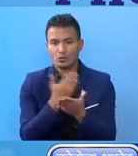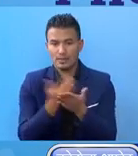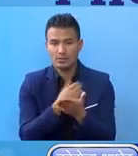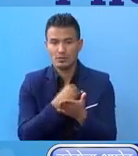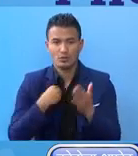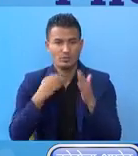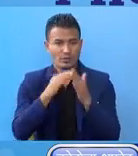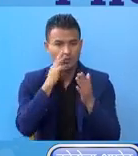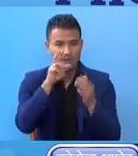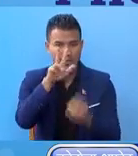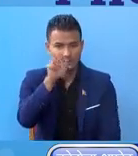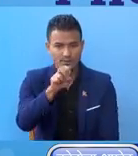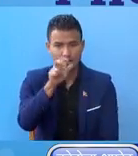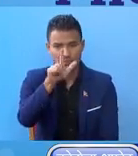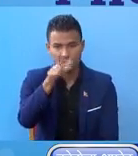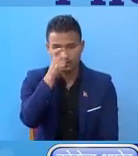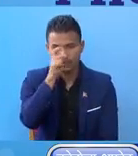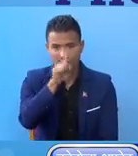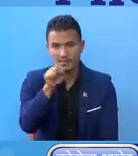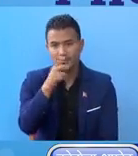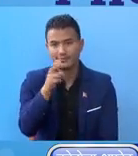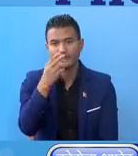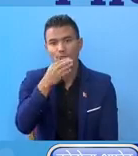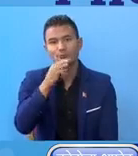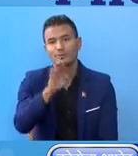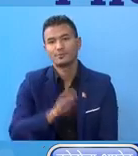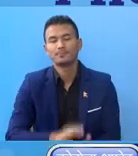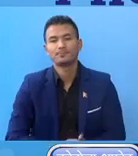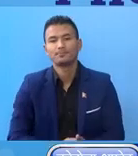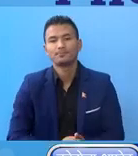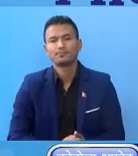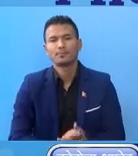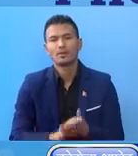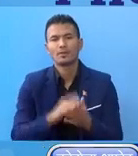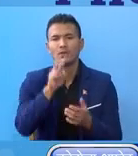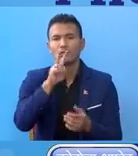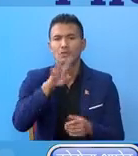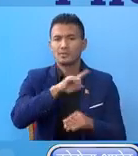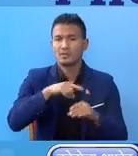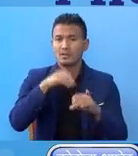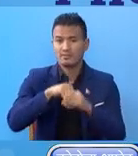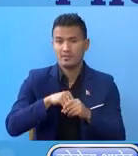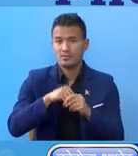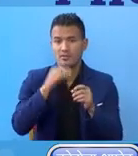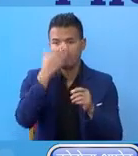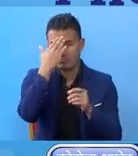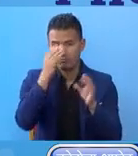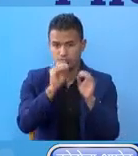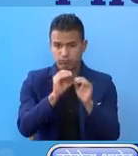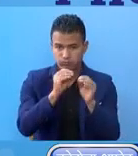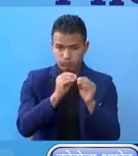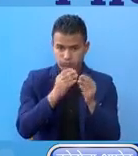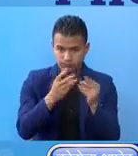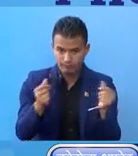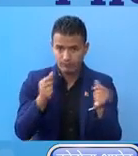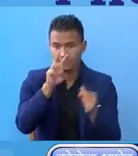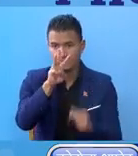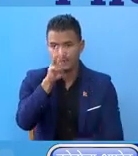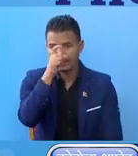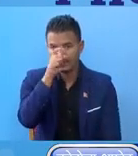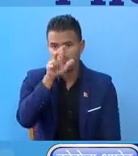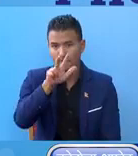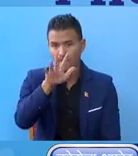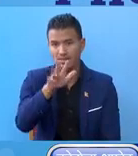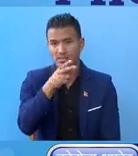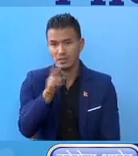संस्थागत आइसोलेसनमा 8,711 जना हुनुहुन्छ। र गएको 24 घण्टामा संक्रमण मुक्त भई 385 जना